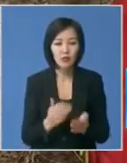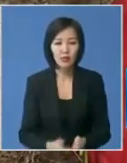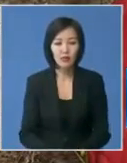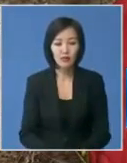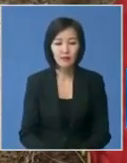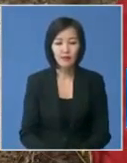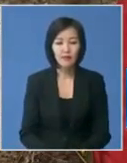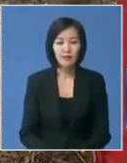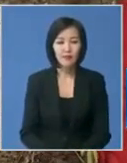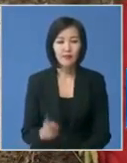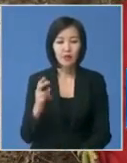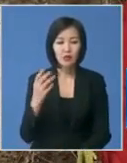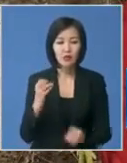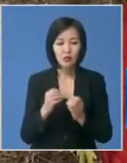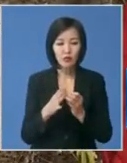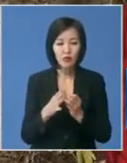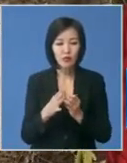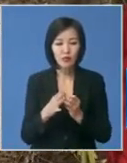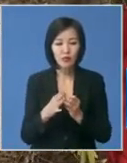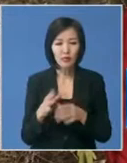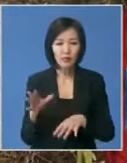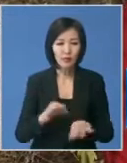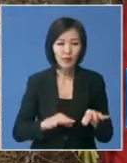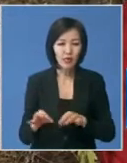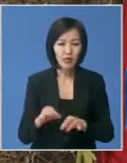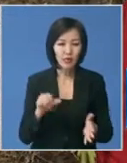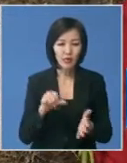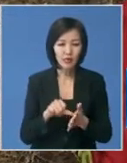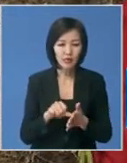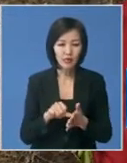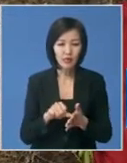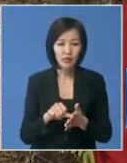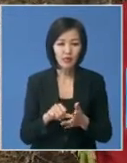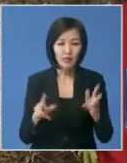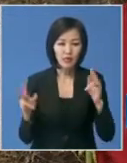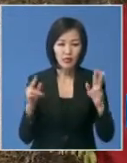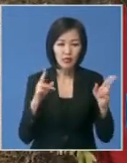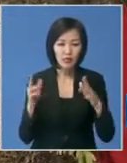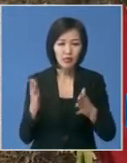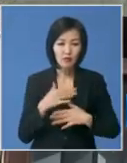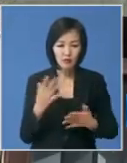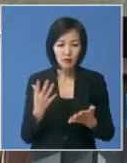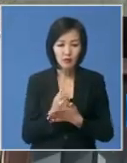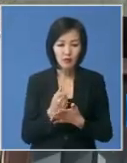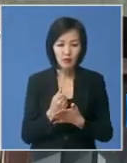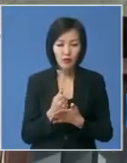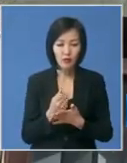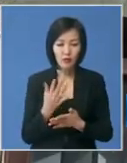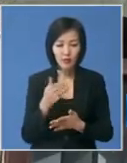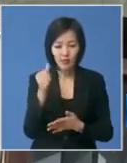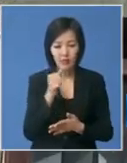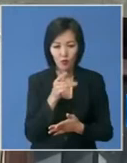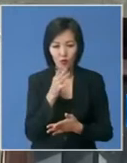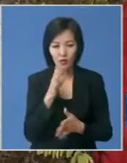бойынша 215 проект қатысыпты. Соның ішінде шаштараз маманын біз ұттықпыз. Бізге 5 ай ғана